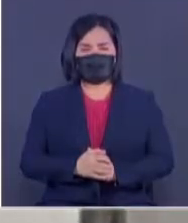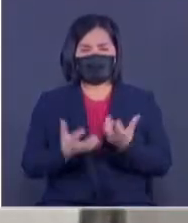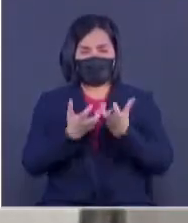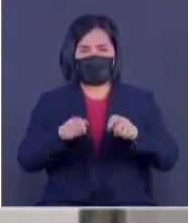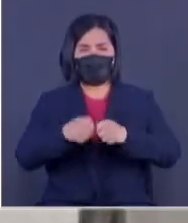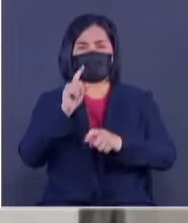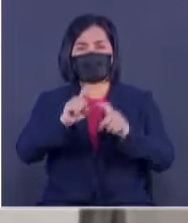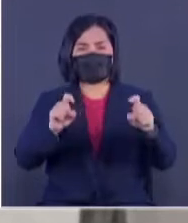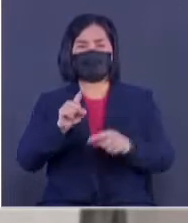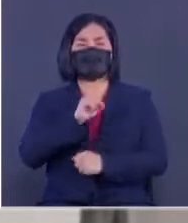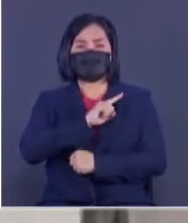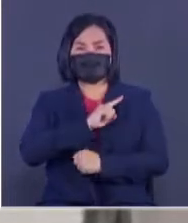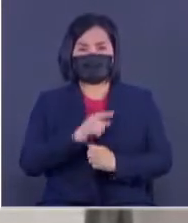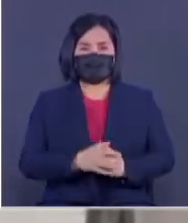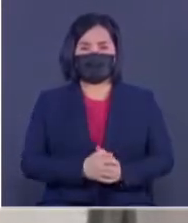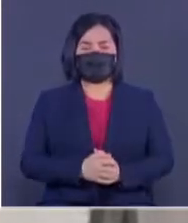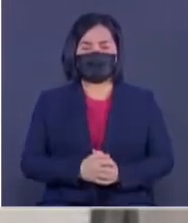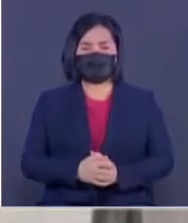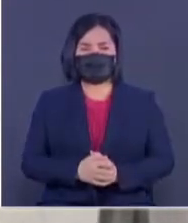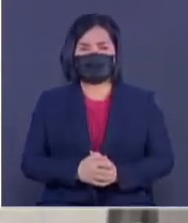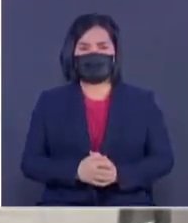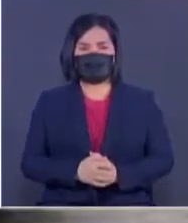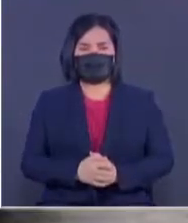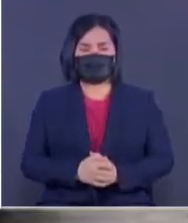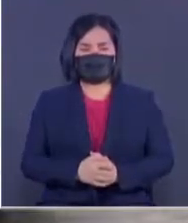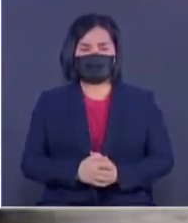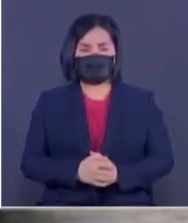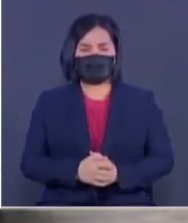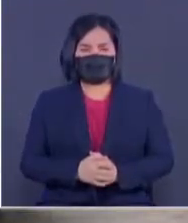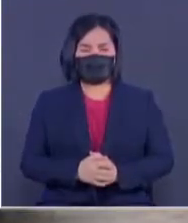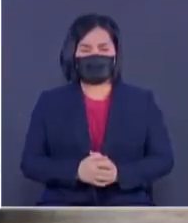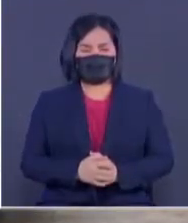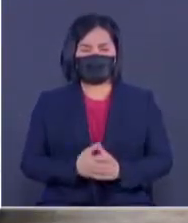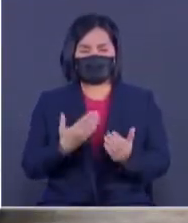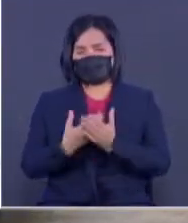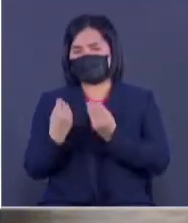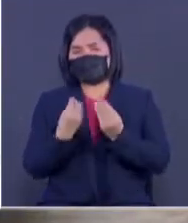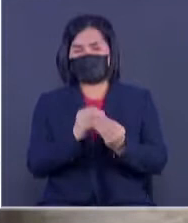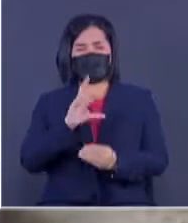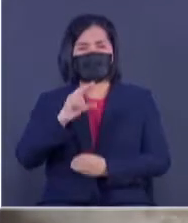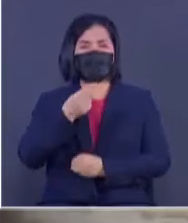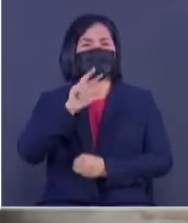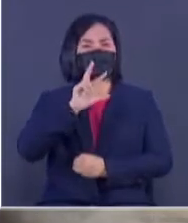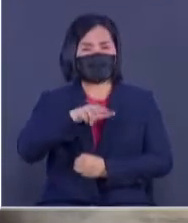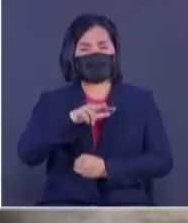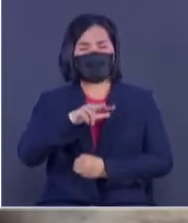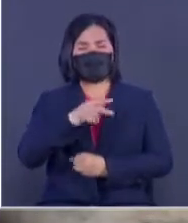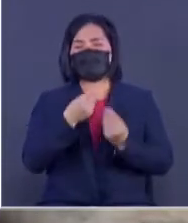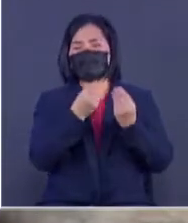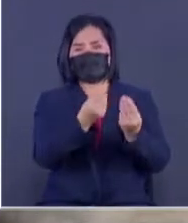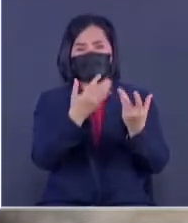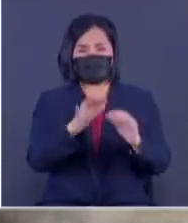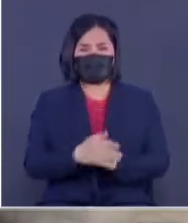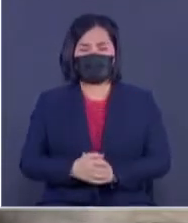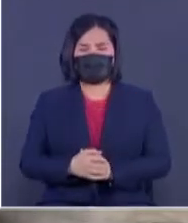ทำลายทรัพย์สินเสียหายภายในร้านนะครับก็ให้เงินก้อนเนี้ย 33,000 บาทเนี่ยชดใช้ไปแต่ว่า